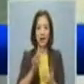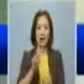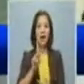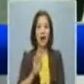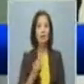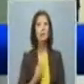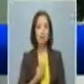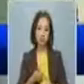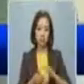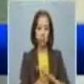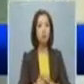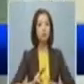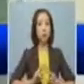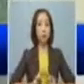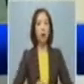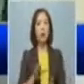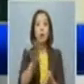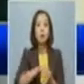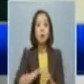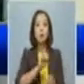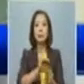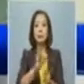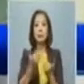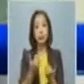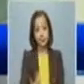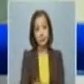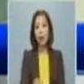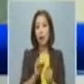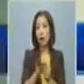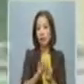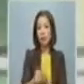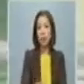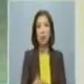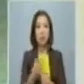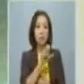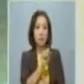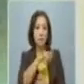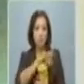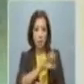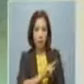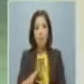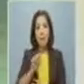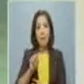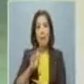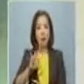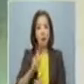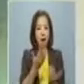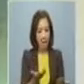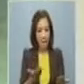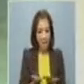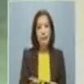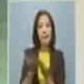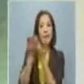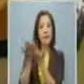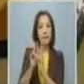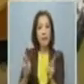นตัวนะคะขณะที่ช่วงบ่ายวันนี้จะมีพิธีส่งมอบข้อเสนอแนะของทั้งสปช.และสนช.ต่อคณะกรรมการยกร่าง